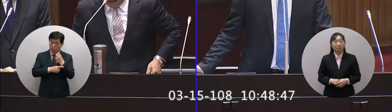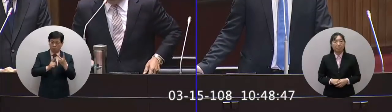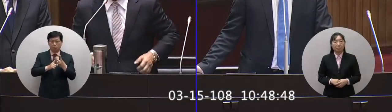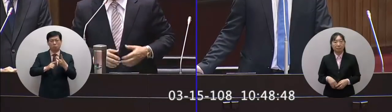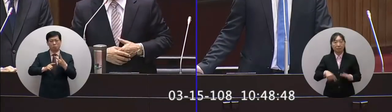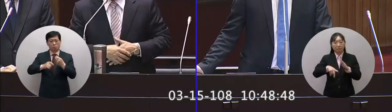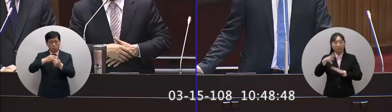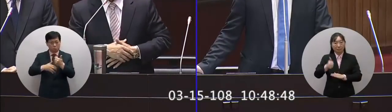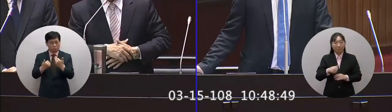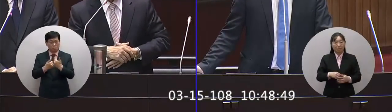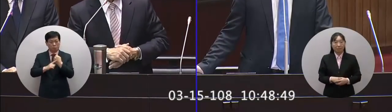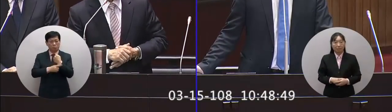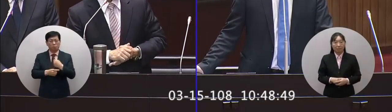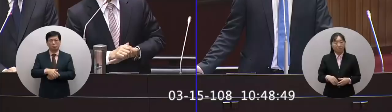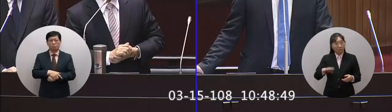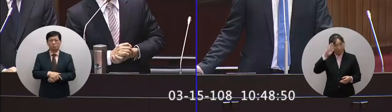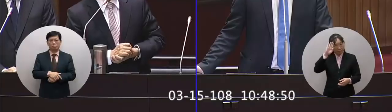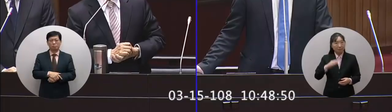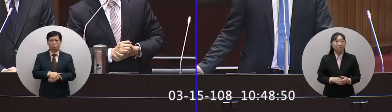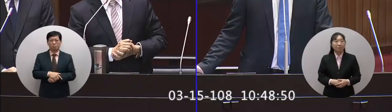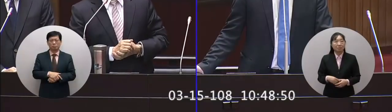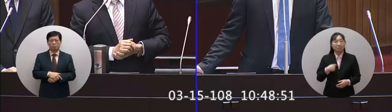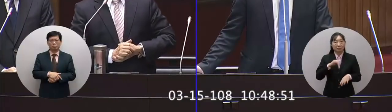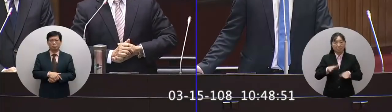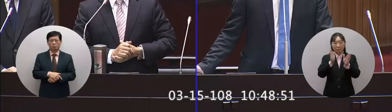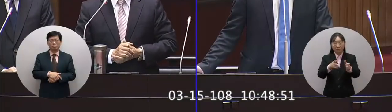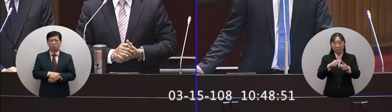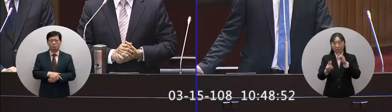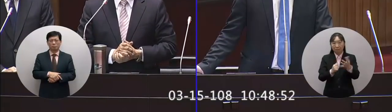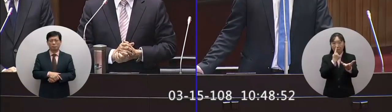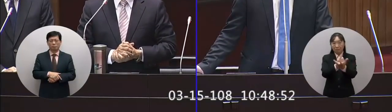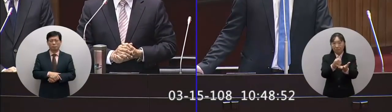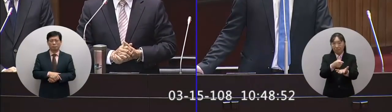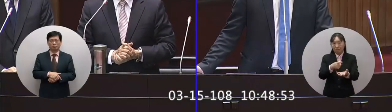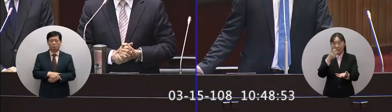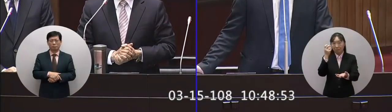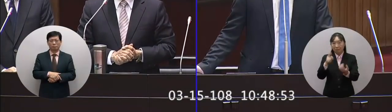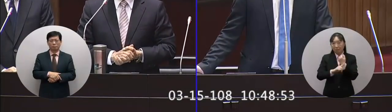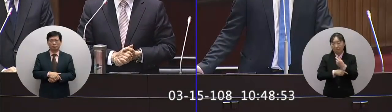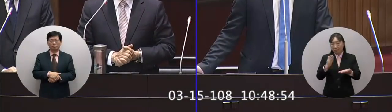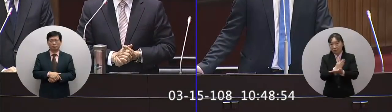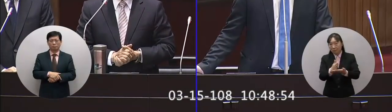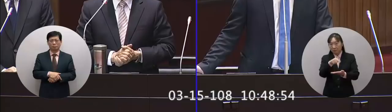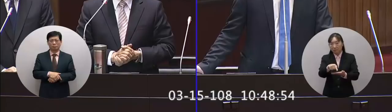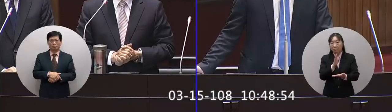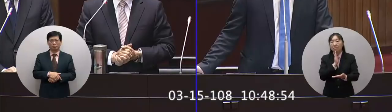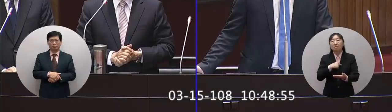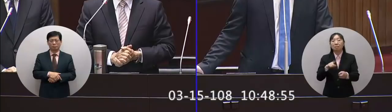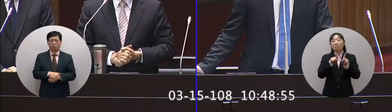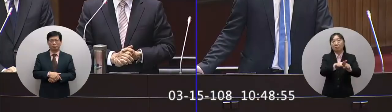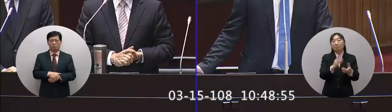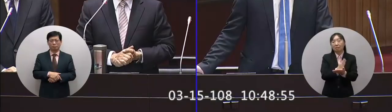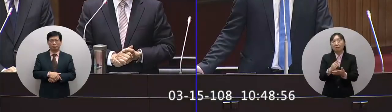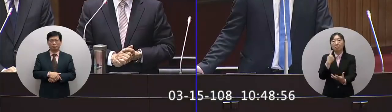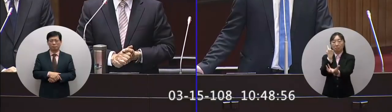跟法院组织法。 对不起哦，我们就人民参与审判最重要的议题，其实就是陪审